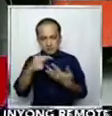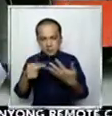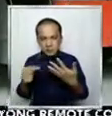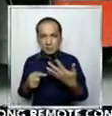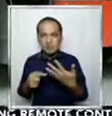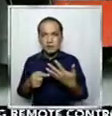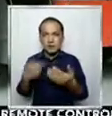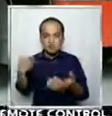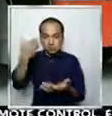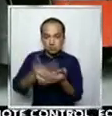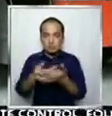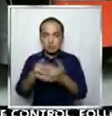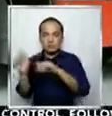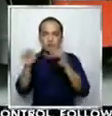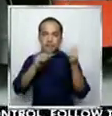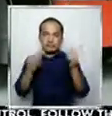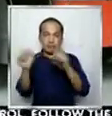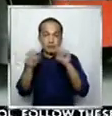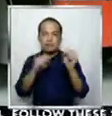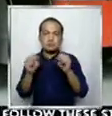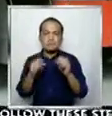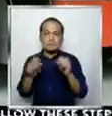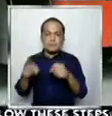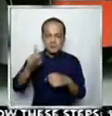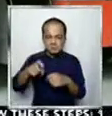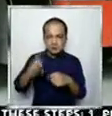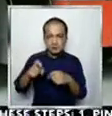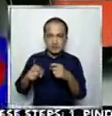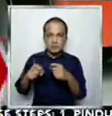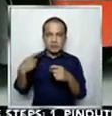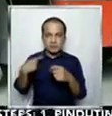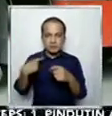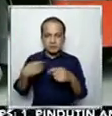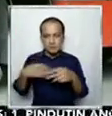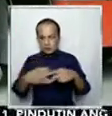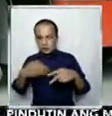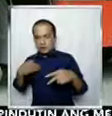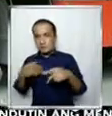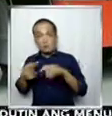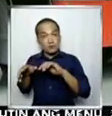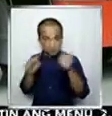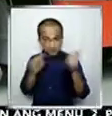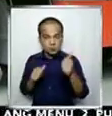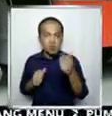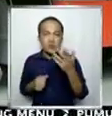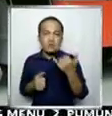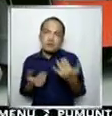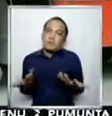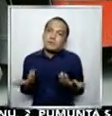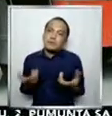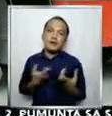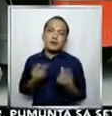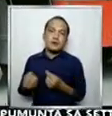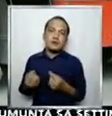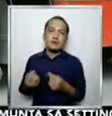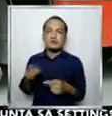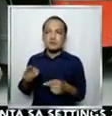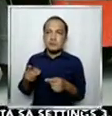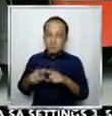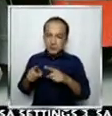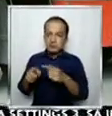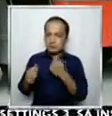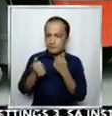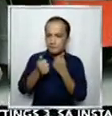ay talagang kinakailangan magkameron tayo ng preemptive evacuation, wala tayong magagawa kundi ito pa rin yung,